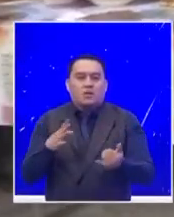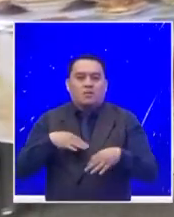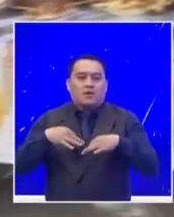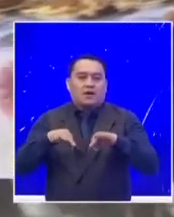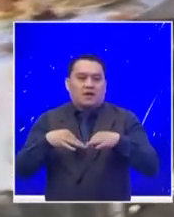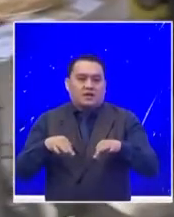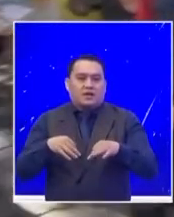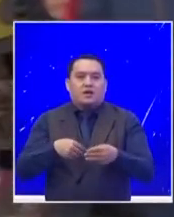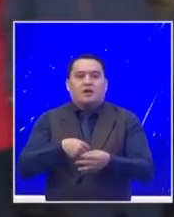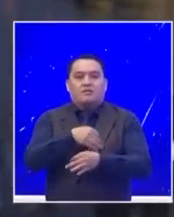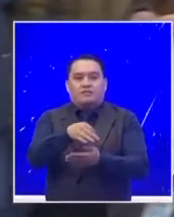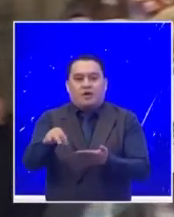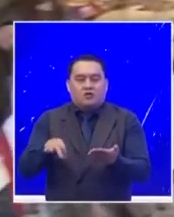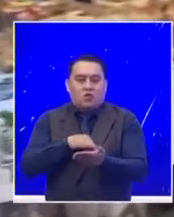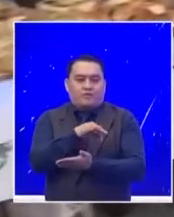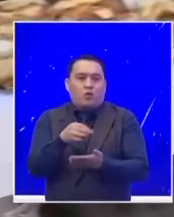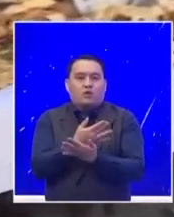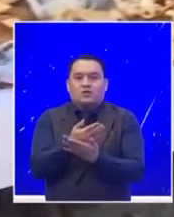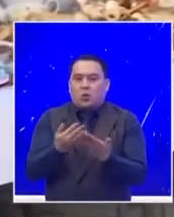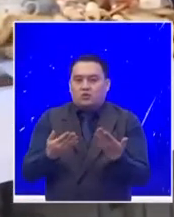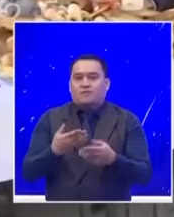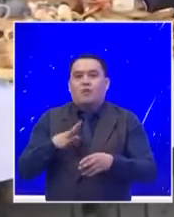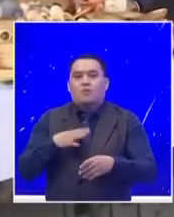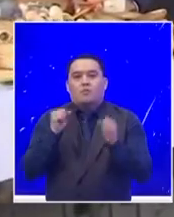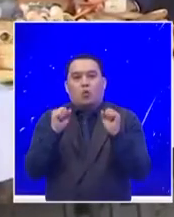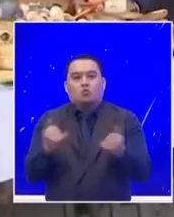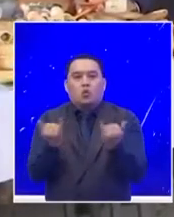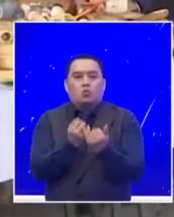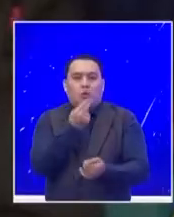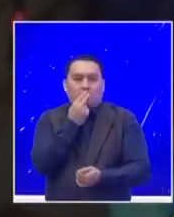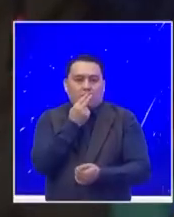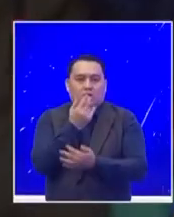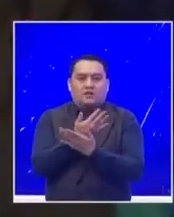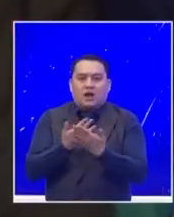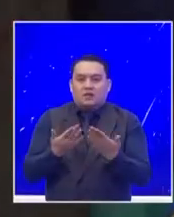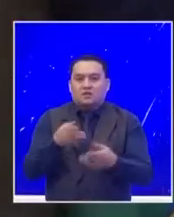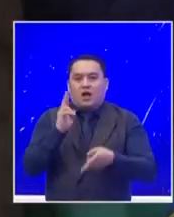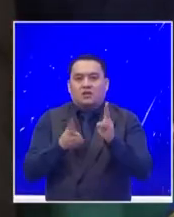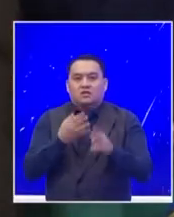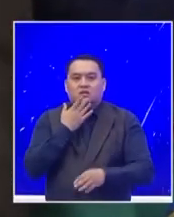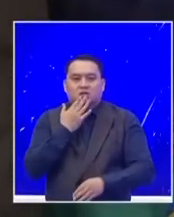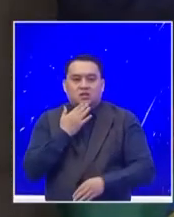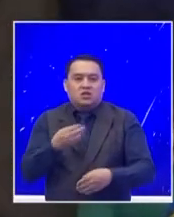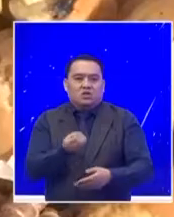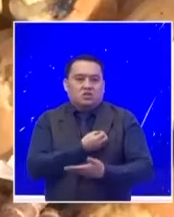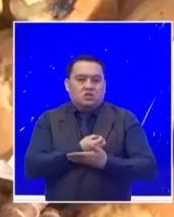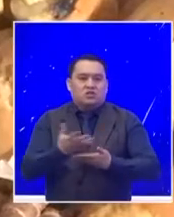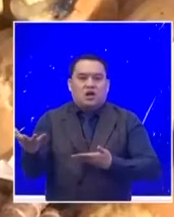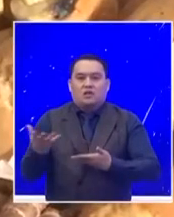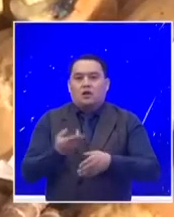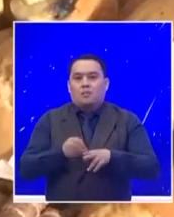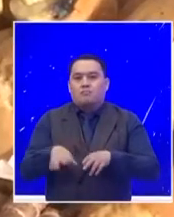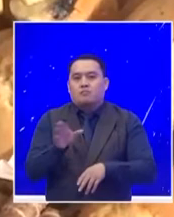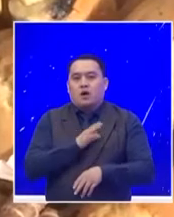блины, оладьи, ватрушки и калачи. Пришедшие гости могли отведать блюда и других национальностей. Щедро накрытые дастарханы